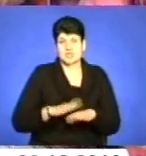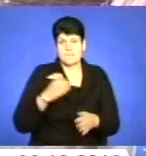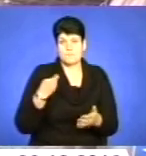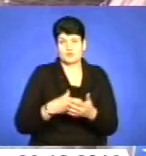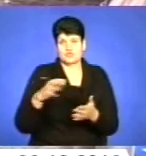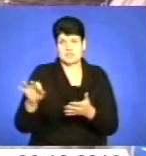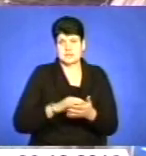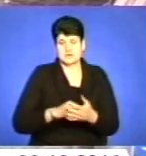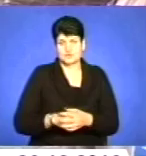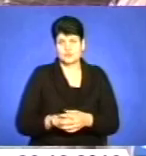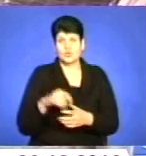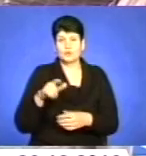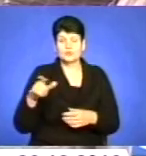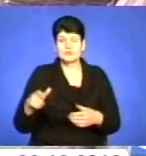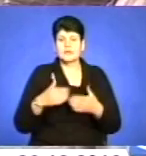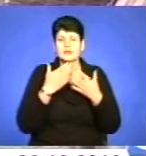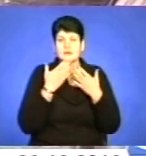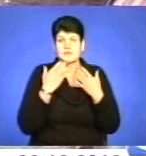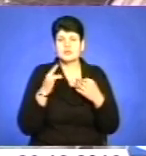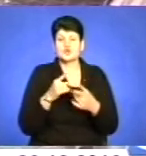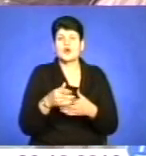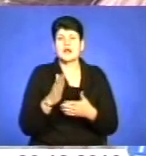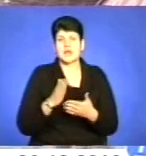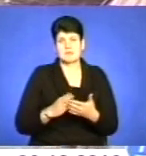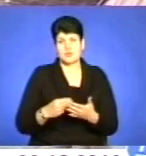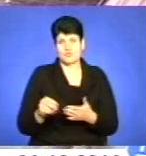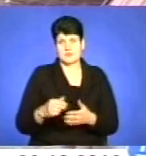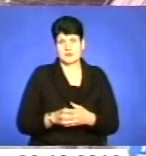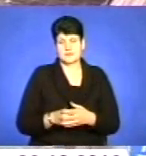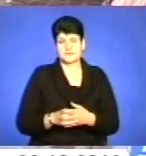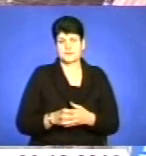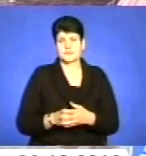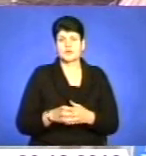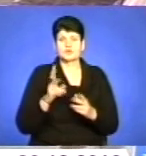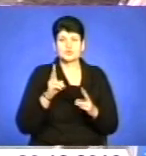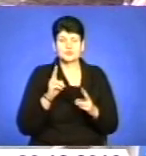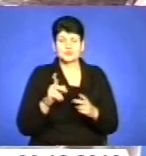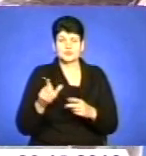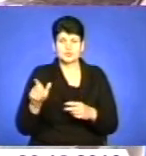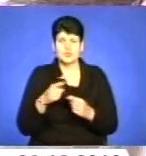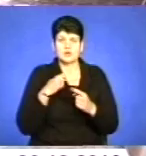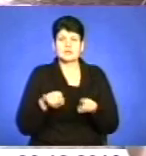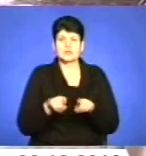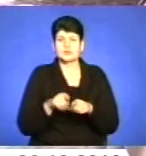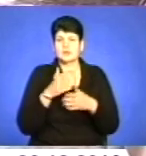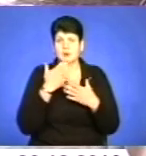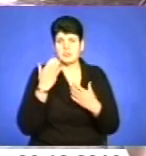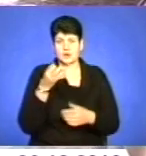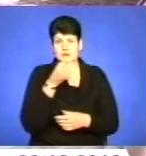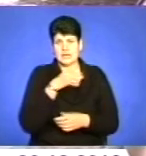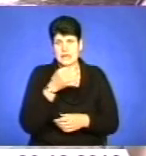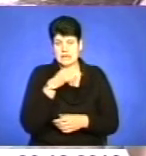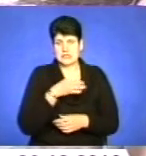зразу. Люди так, що немає за що і хліба купити. Деякі люди кажуть, також немає і на ліки, і